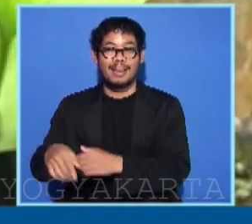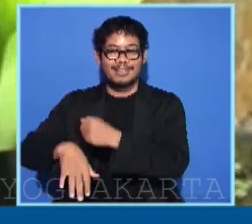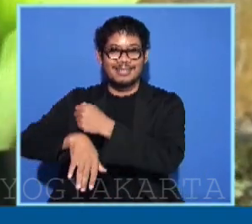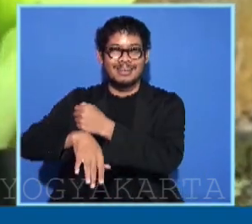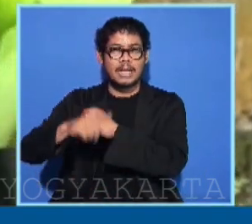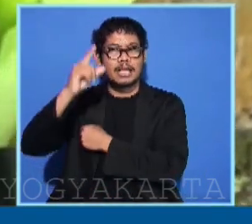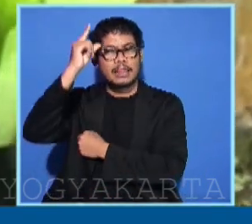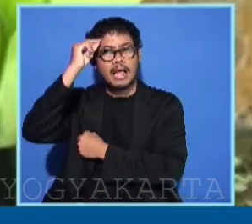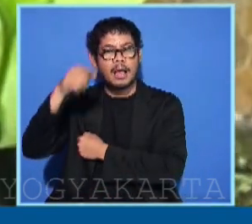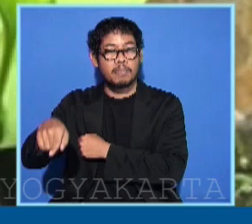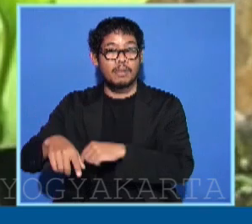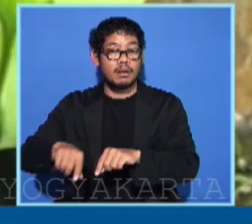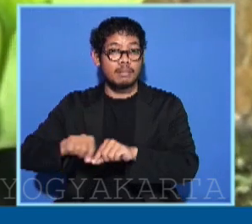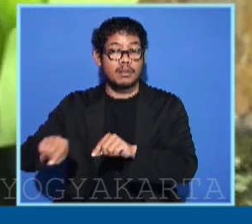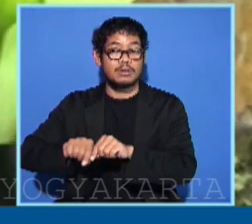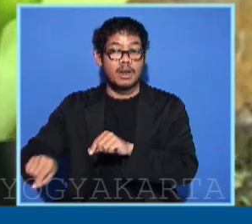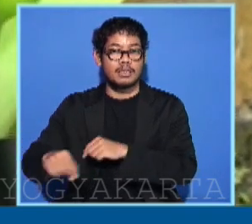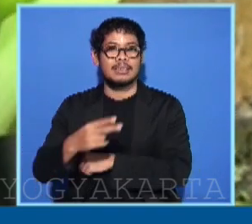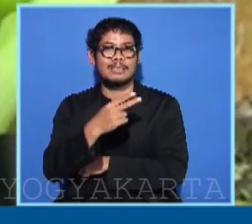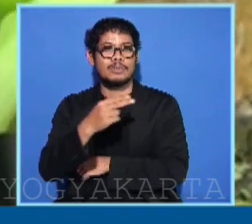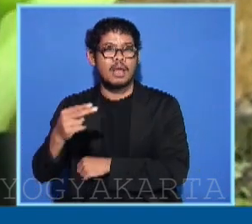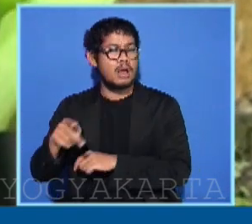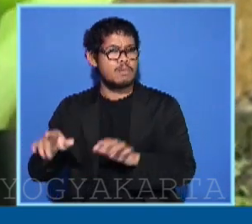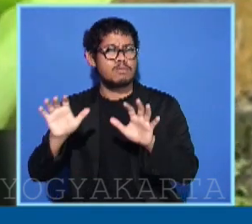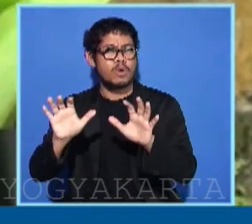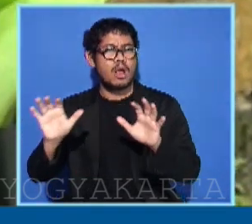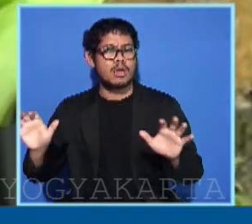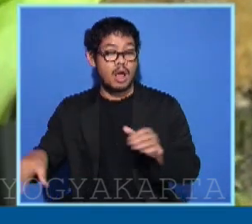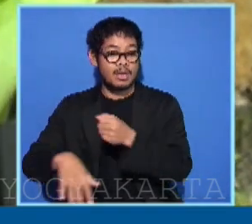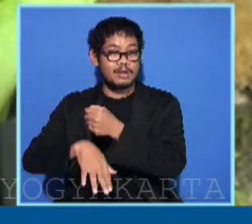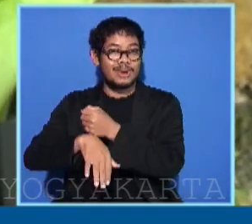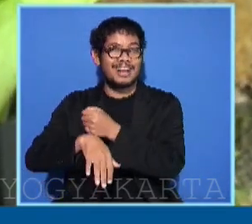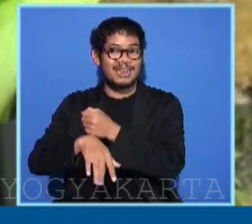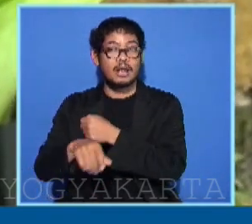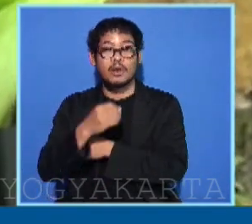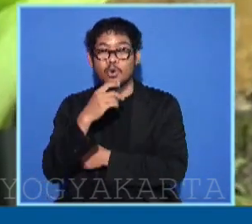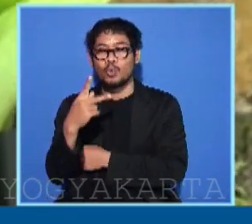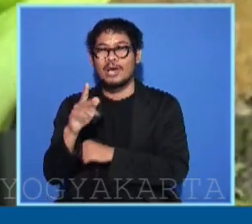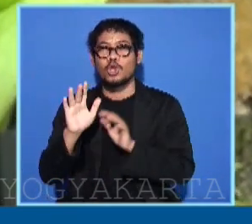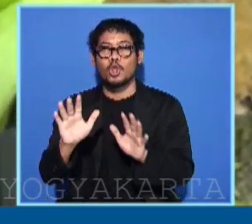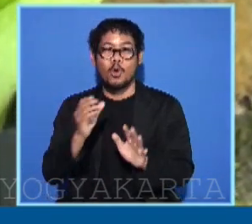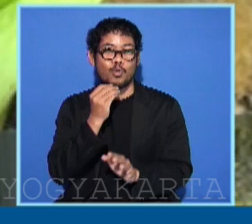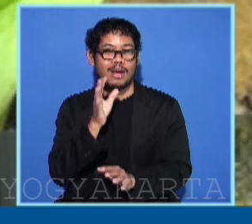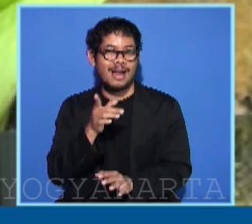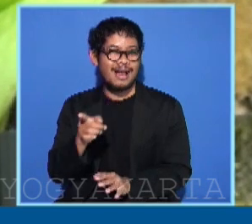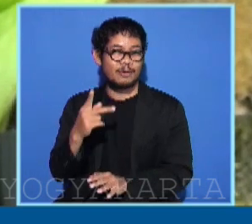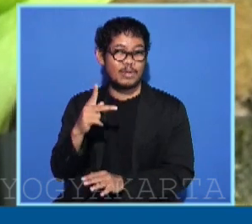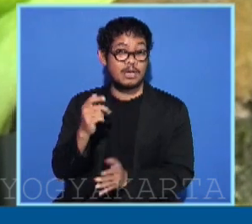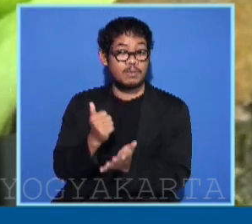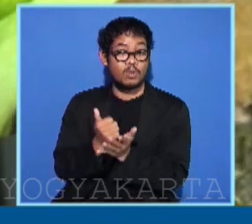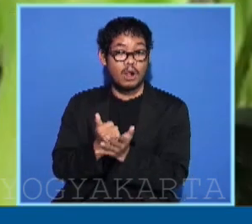tanah ing Indonesia agar-agar pohon kunir ingkang wenipun seni kamoko sakjatosipun wonten selas